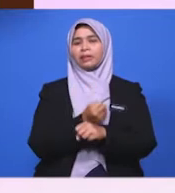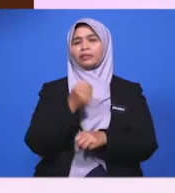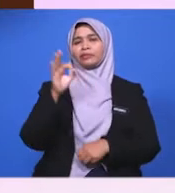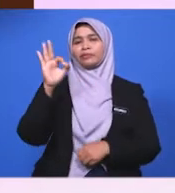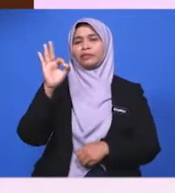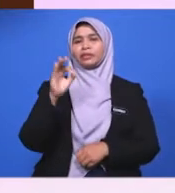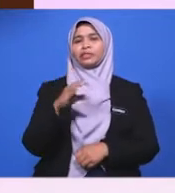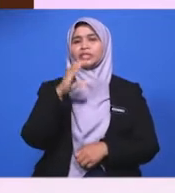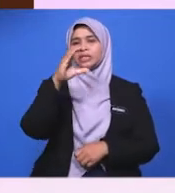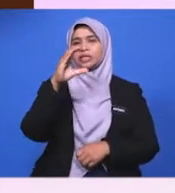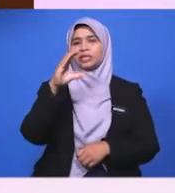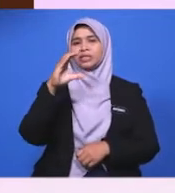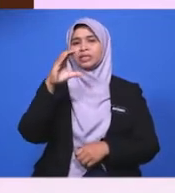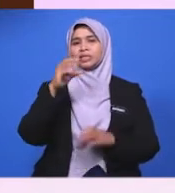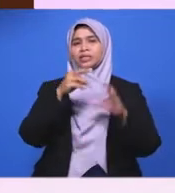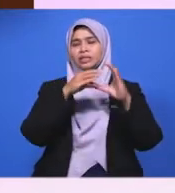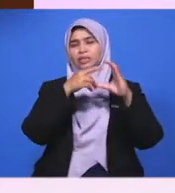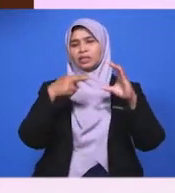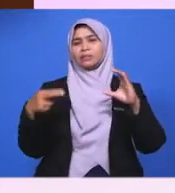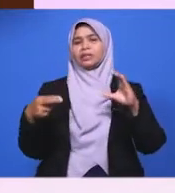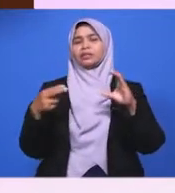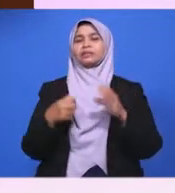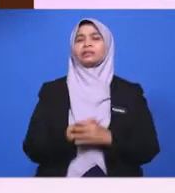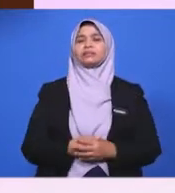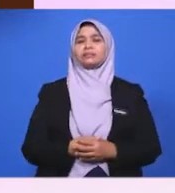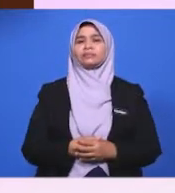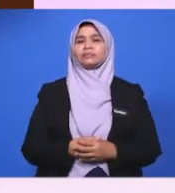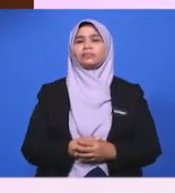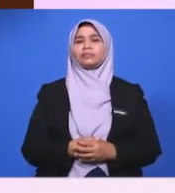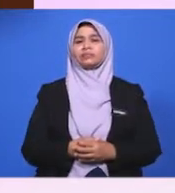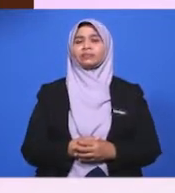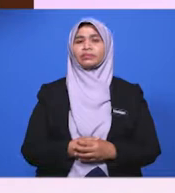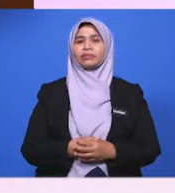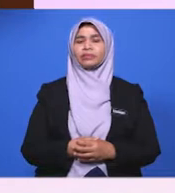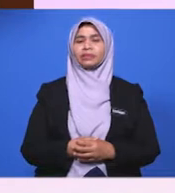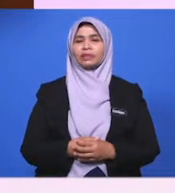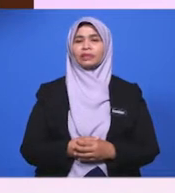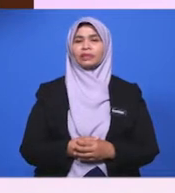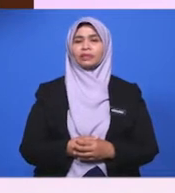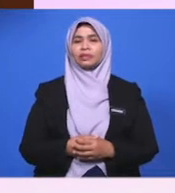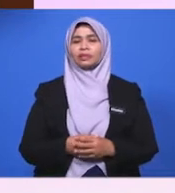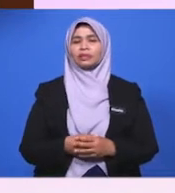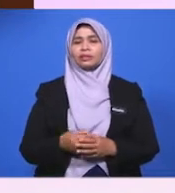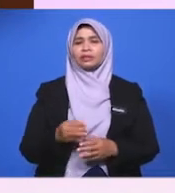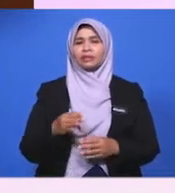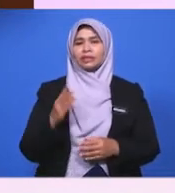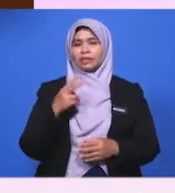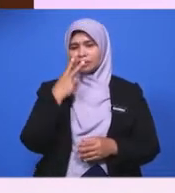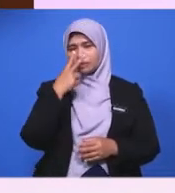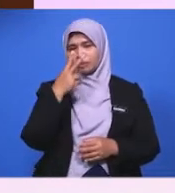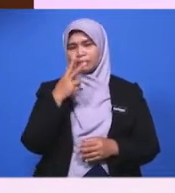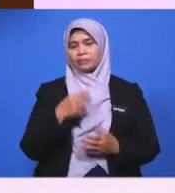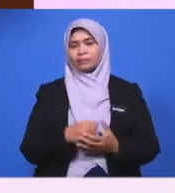C. Cameron Highlands. Adakah murid-murid sudah bersedia? Ayuh kita